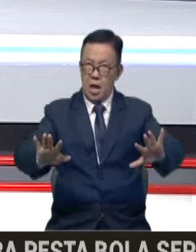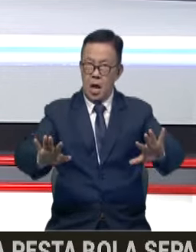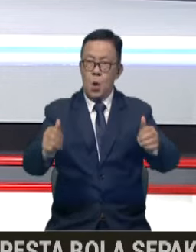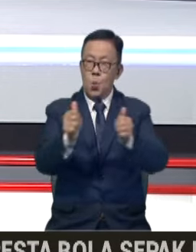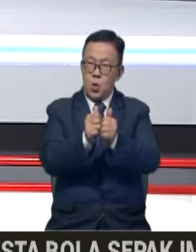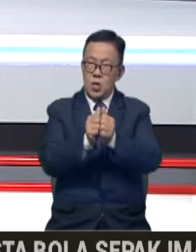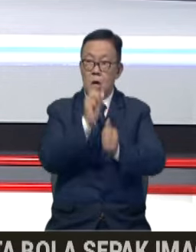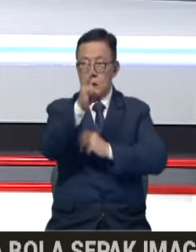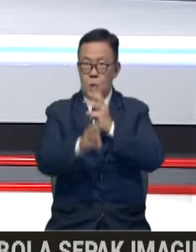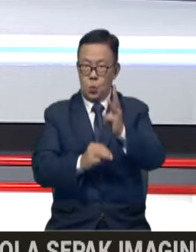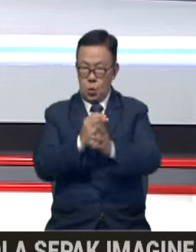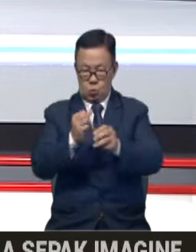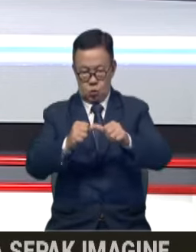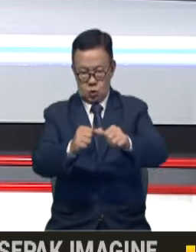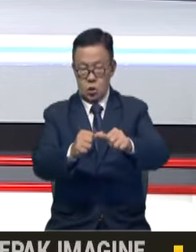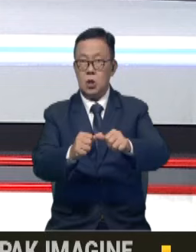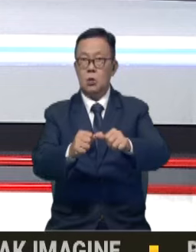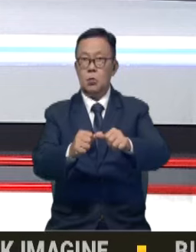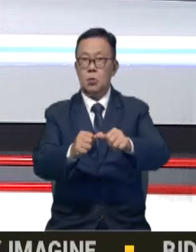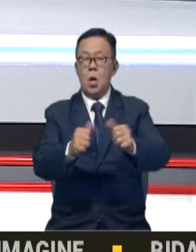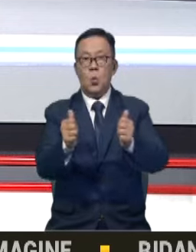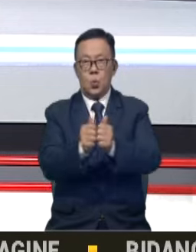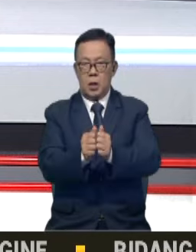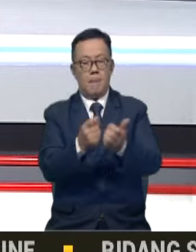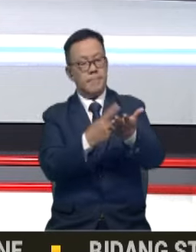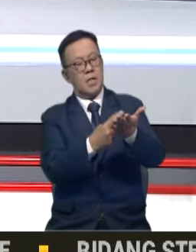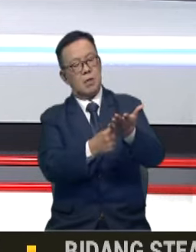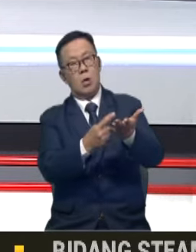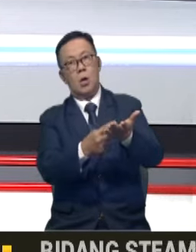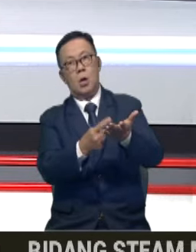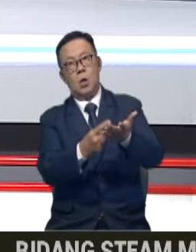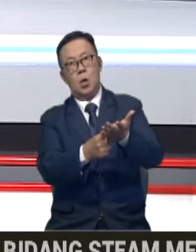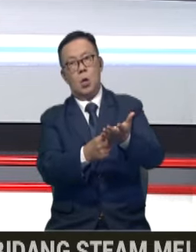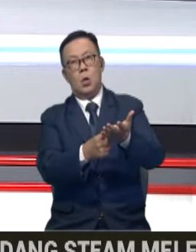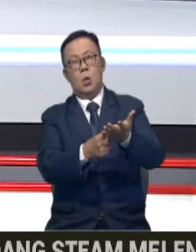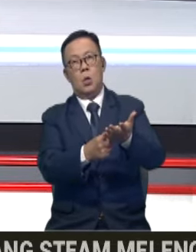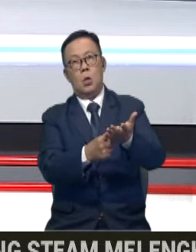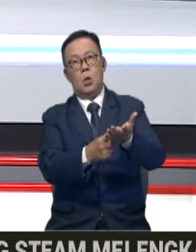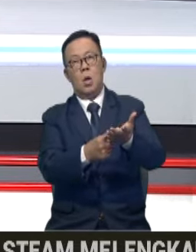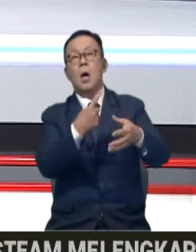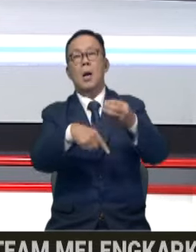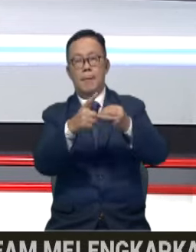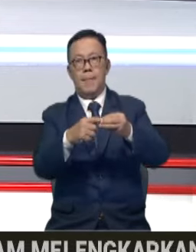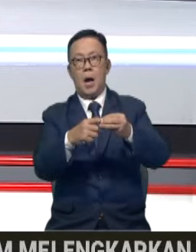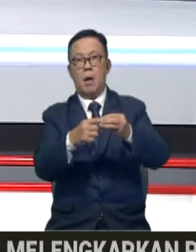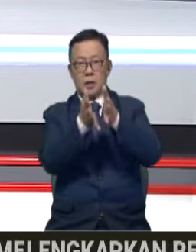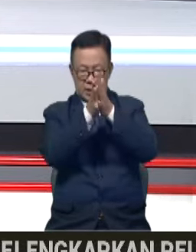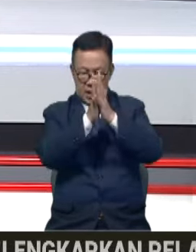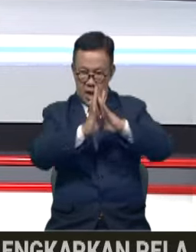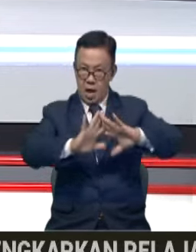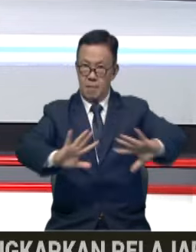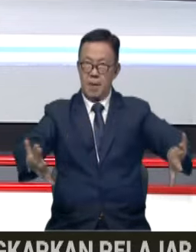Sedunia diteruskan lagi hari ini dengan beberapa sesi perbincangan merangkumi pelbagai tajuk mengenai keselamatan dan